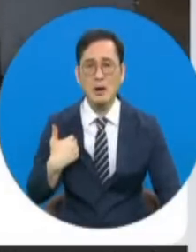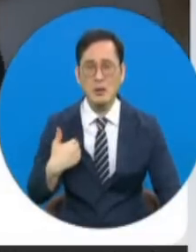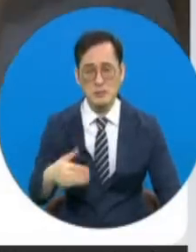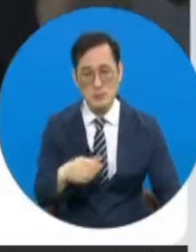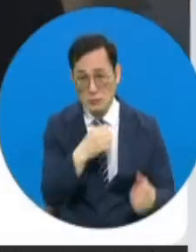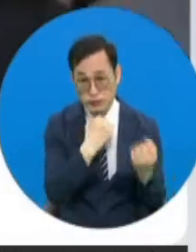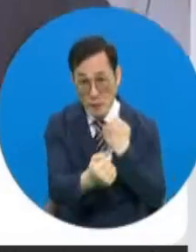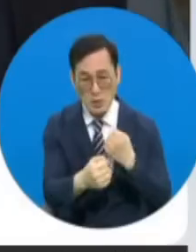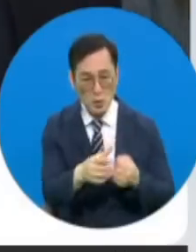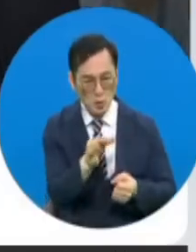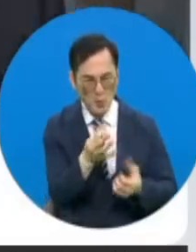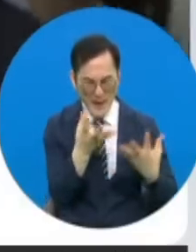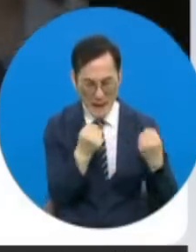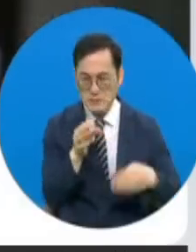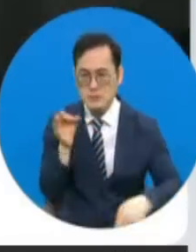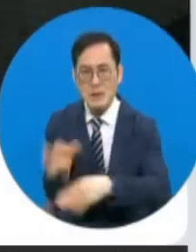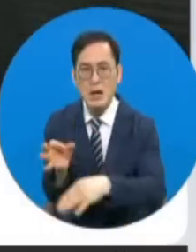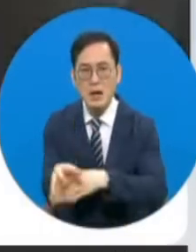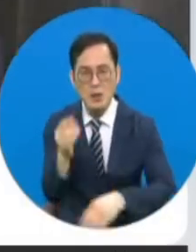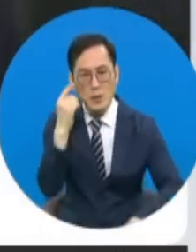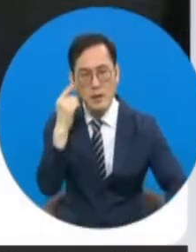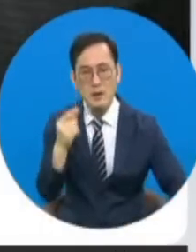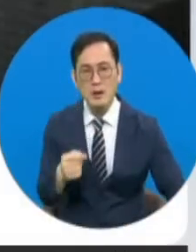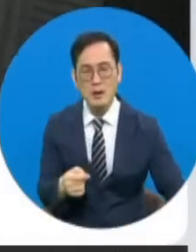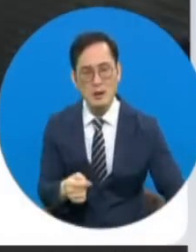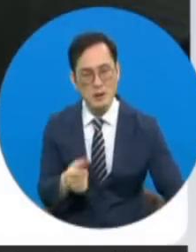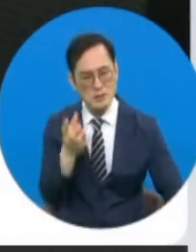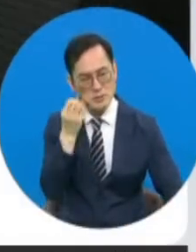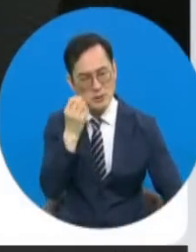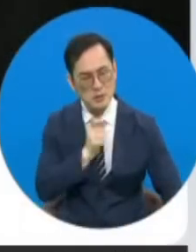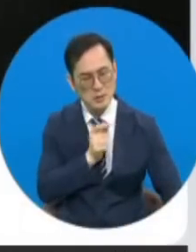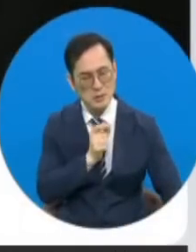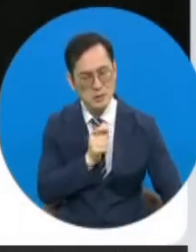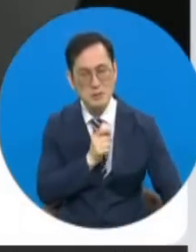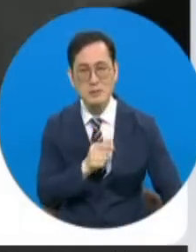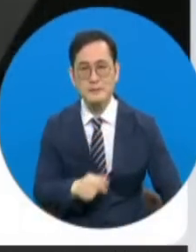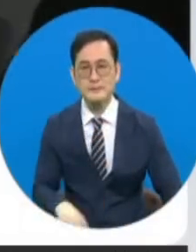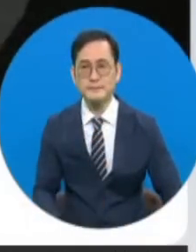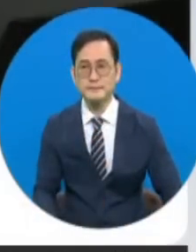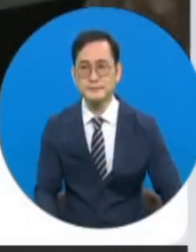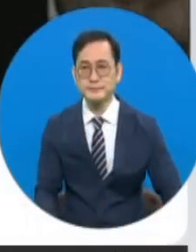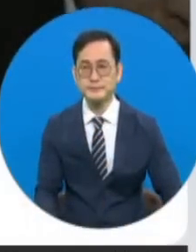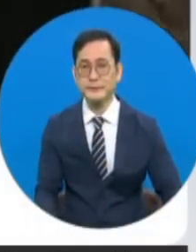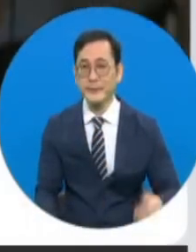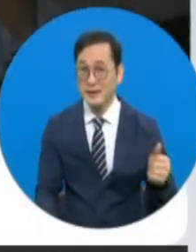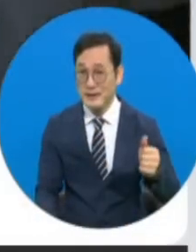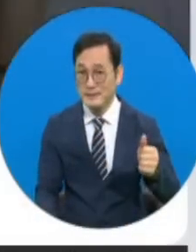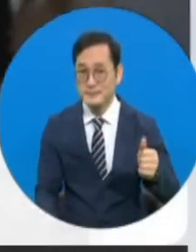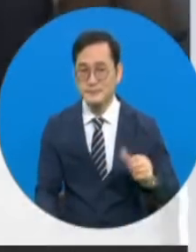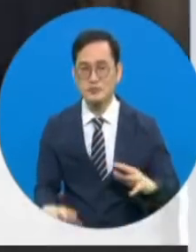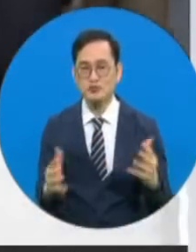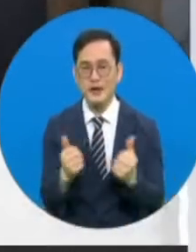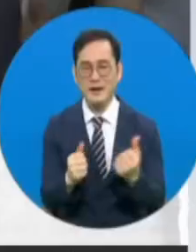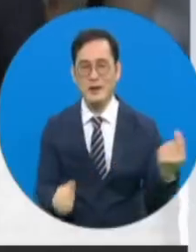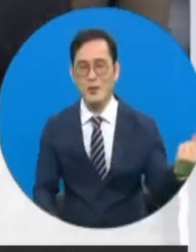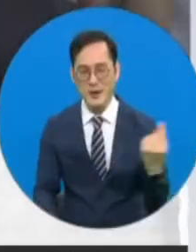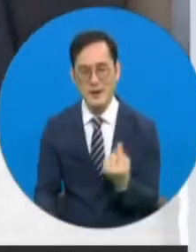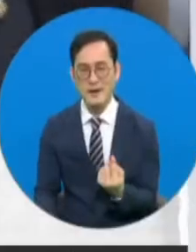뭐가 있을까 거기서 이제 검찰이 이제 추정하고 있다고 하는데 김남공원이 일단 모습을 드러냈잖아요